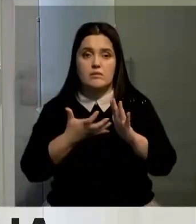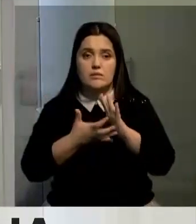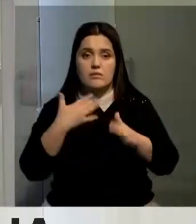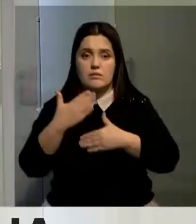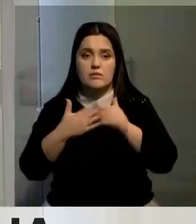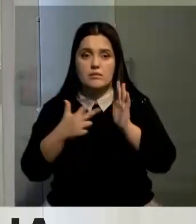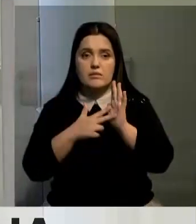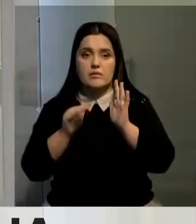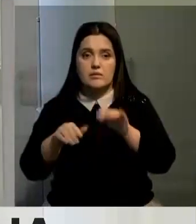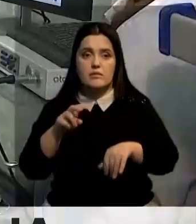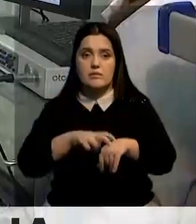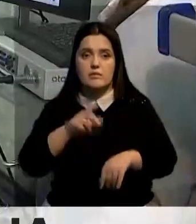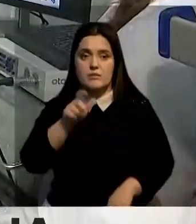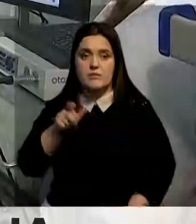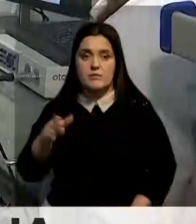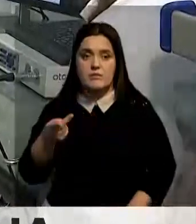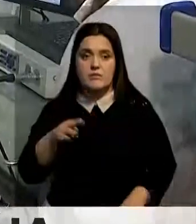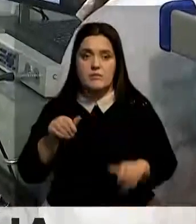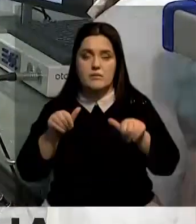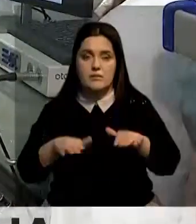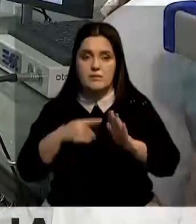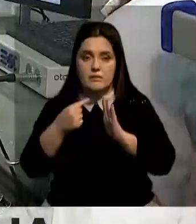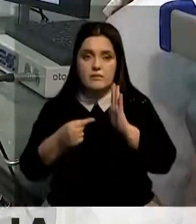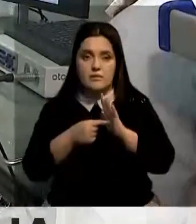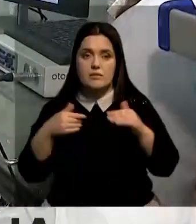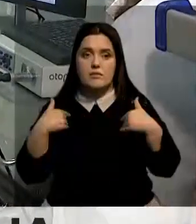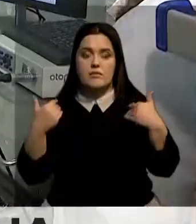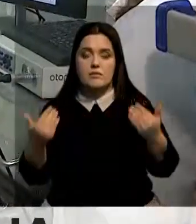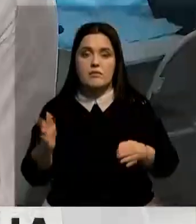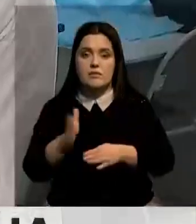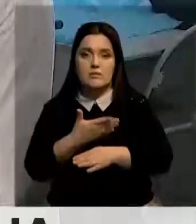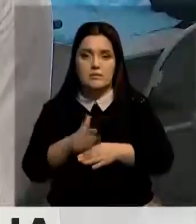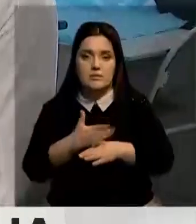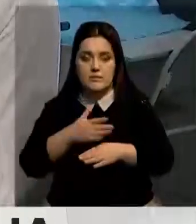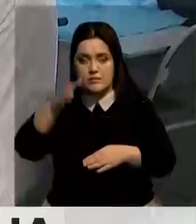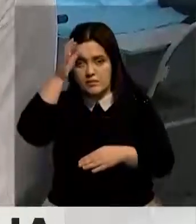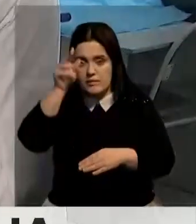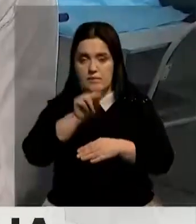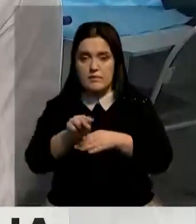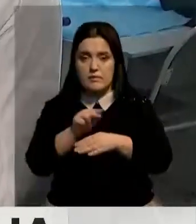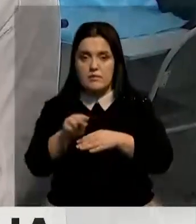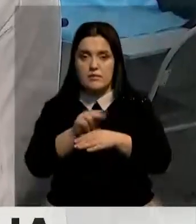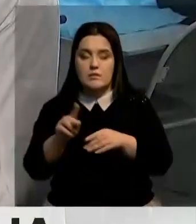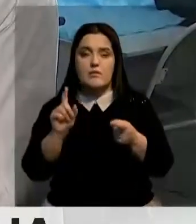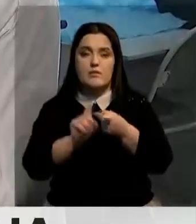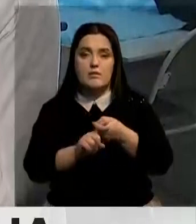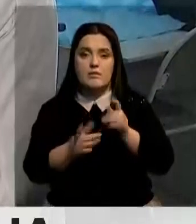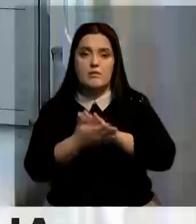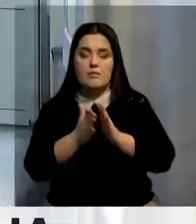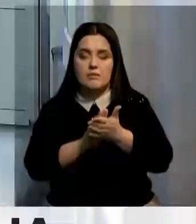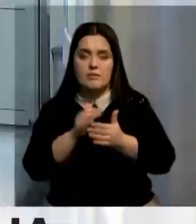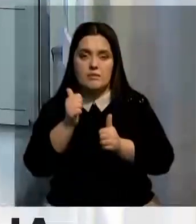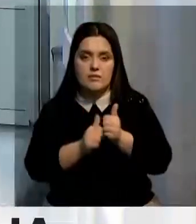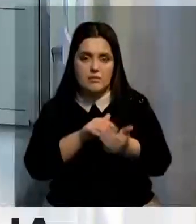8 тысяч медиков. Для решения вопроса сенаторы предлагают распределять образовательные гранты в зависимости от ситуации в